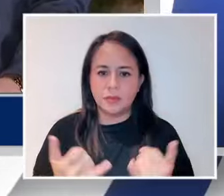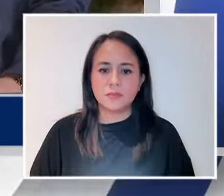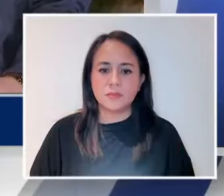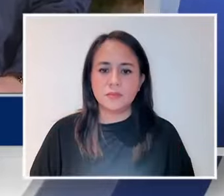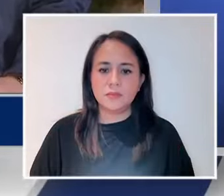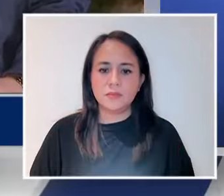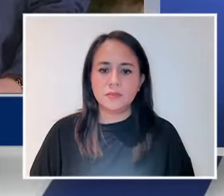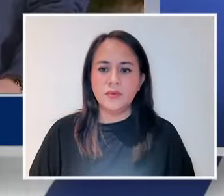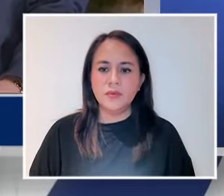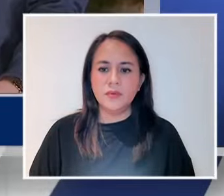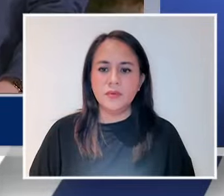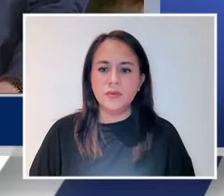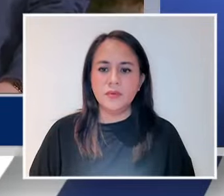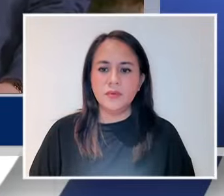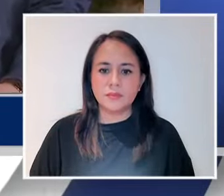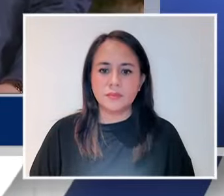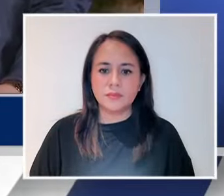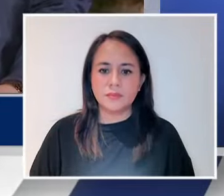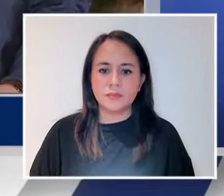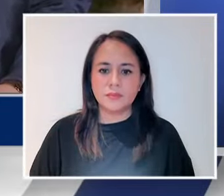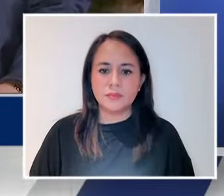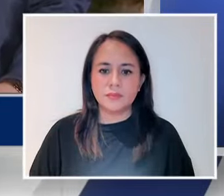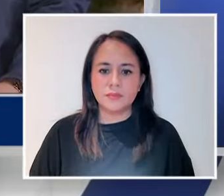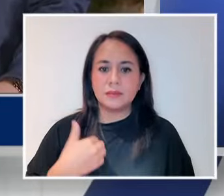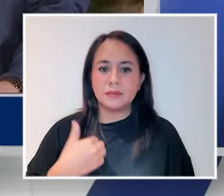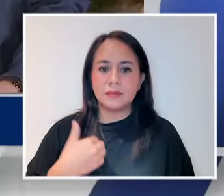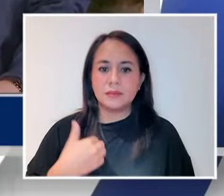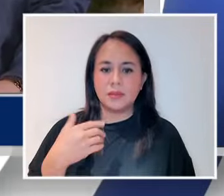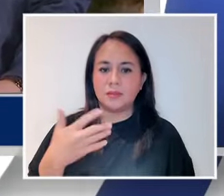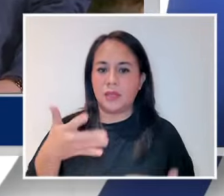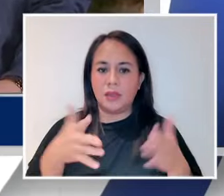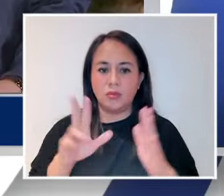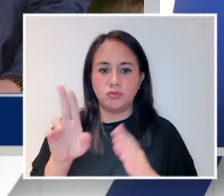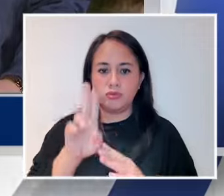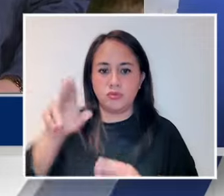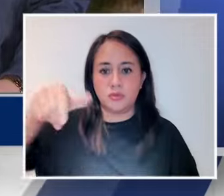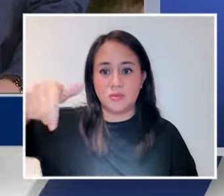ara, hindi pa rin pinapagamit yung tubig gripo sa pag-inom.